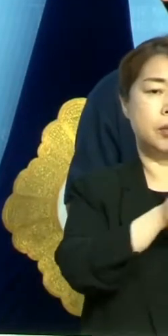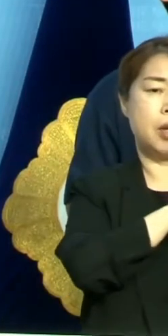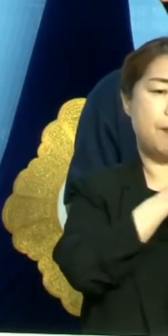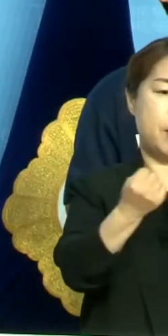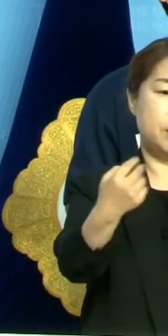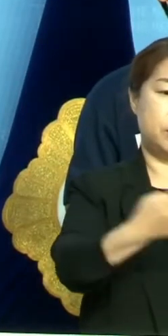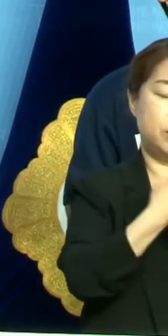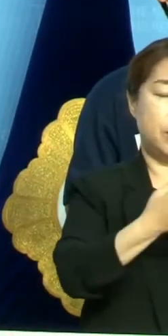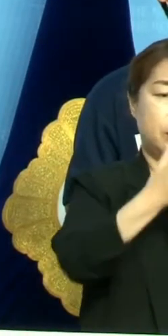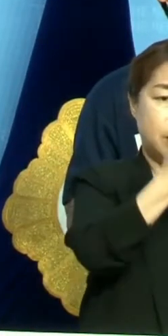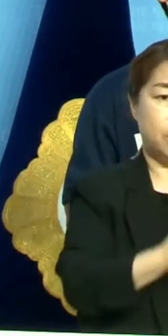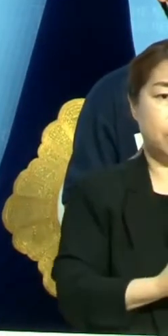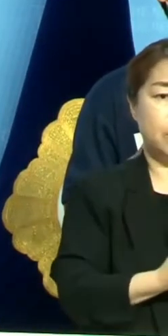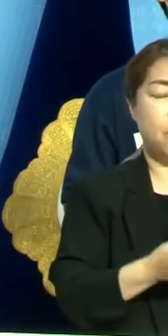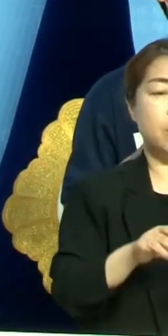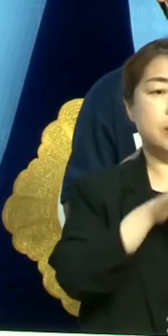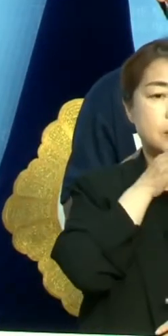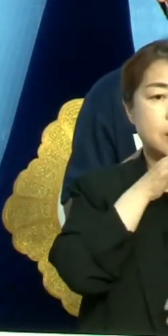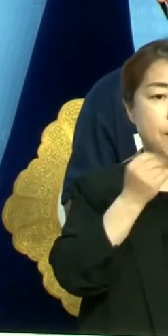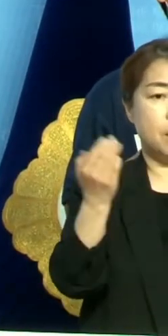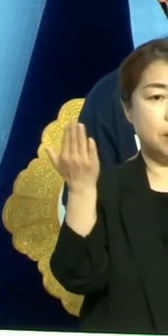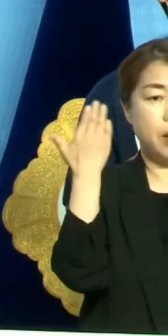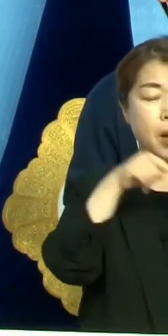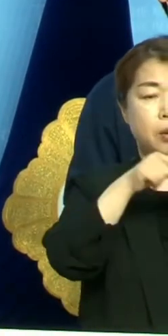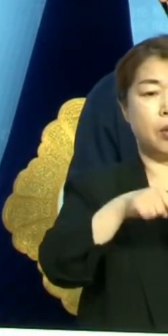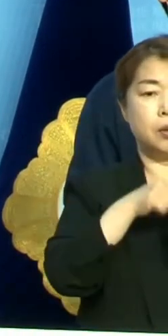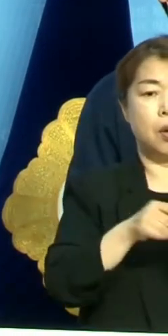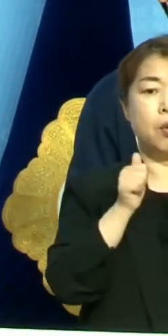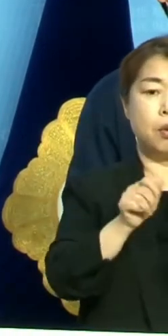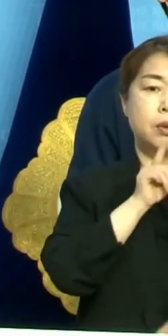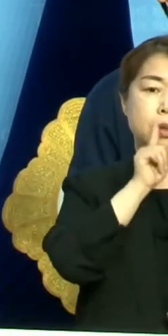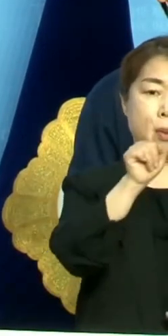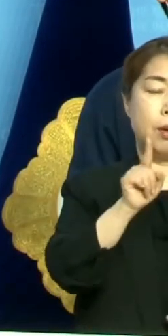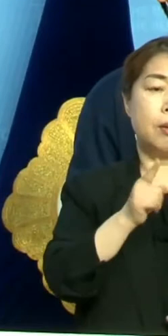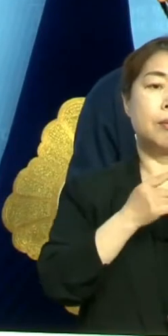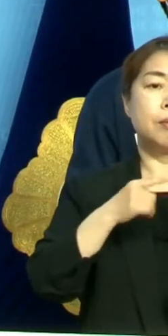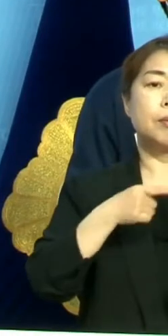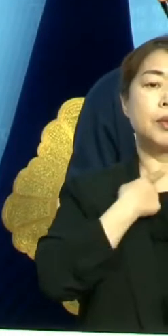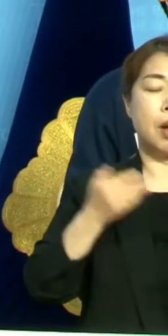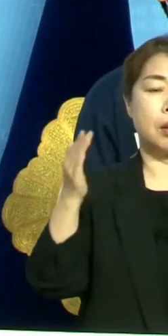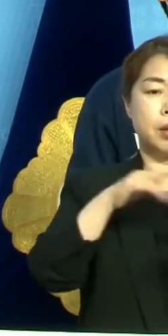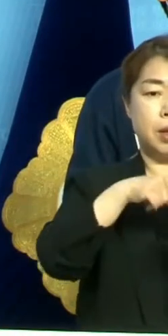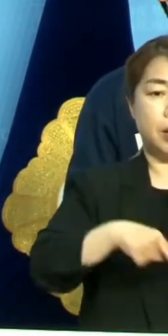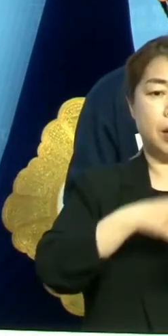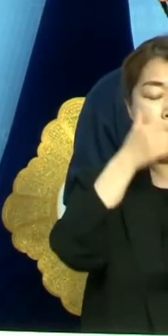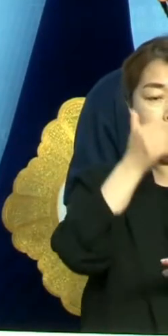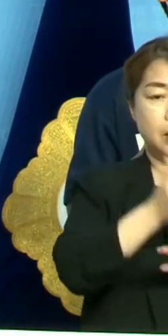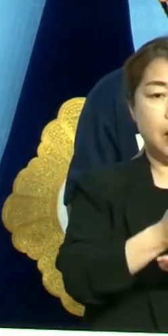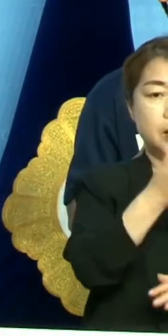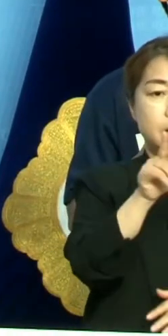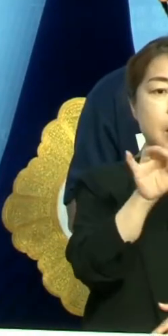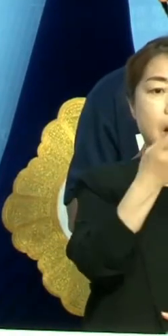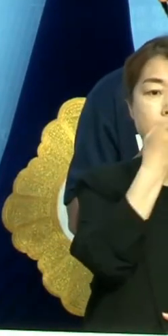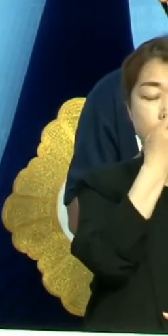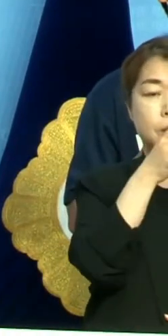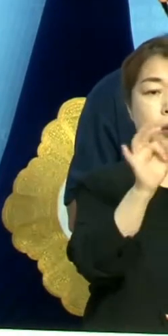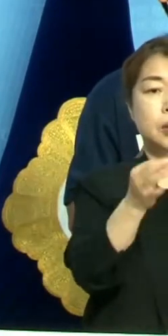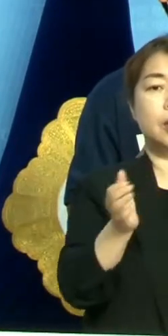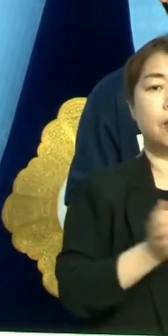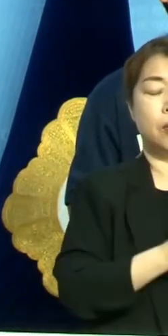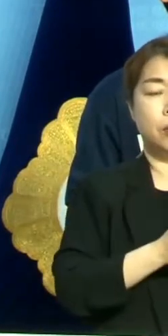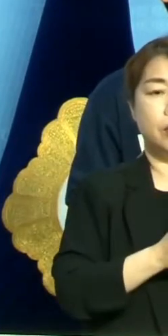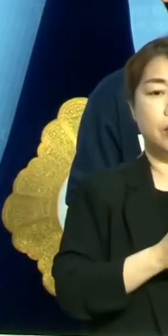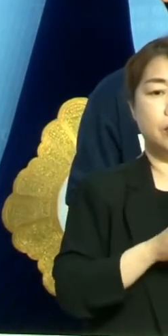들어오고 있는 유형이 며 실제로 많은 대학들이 소송 참여 학생들의 소송 결과 이후 장학금 지급이 가능하다 며 오히려